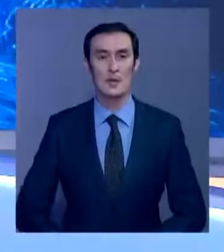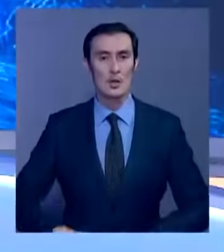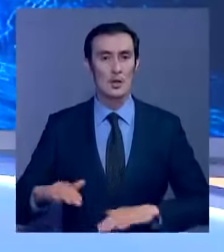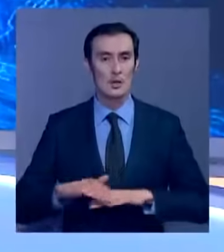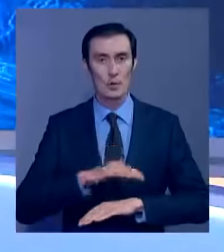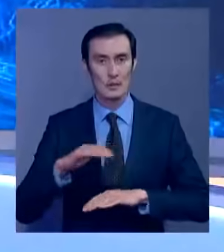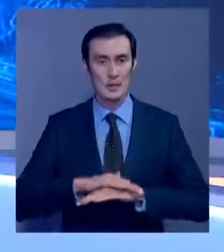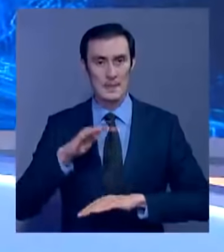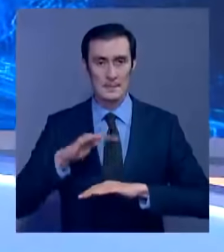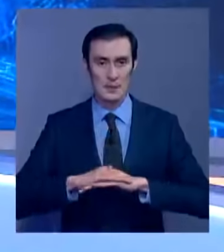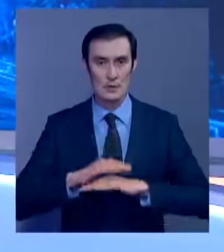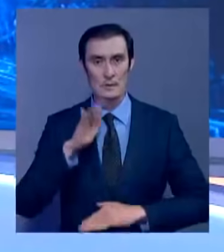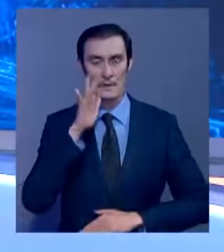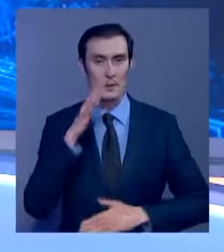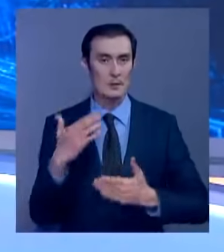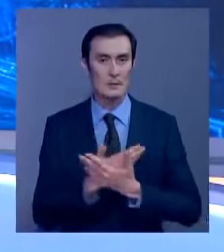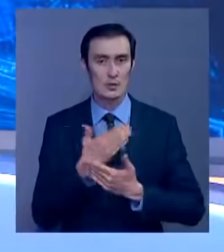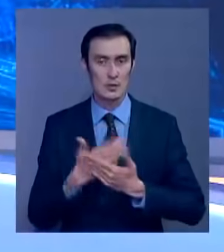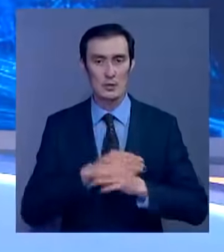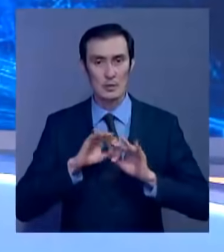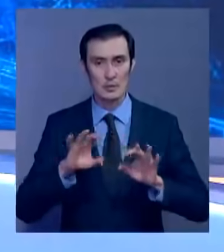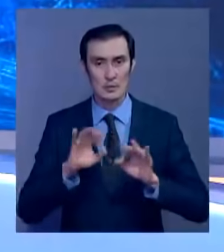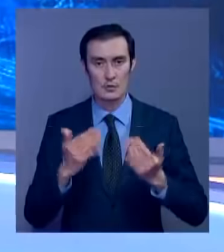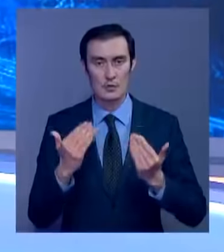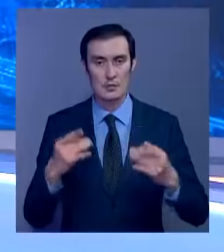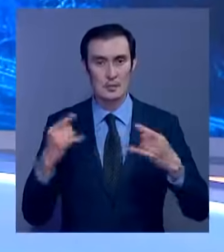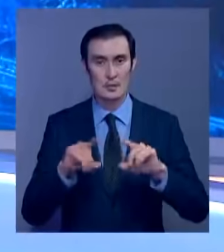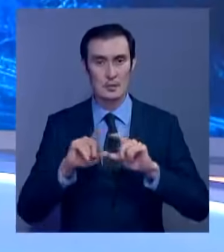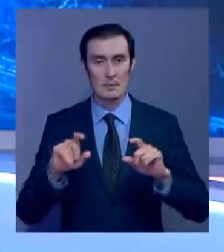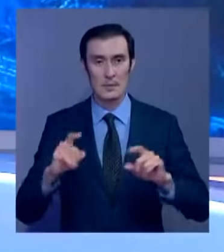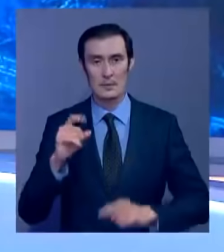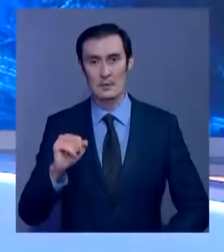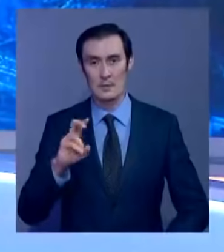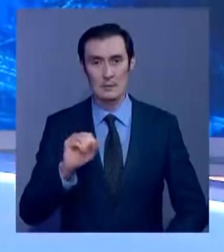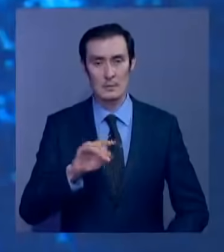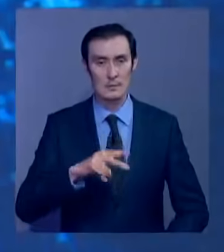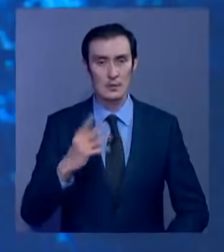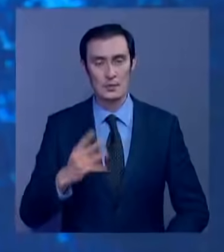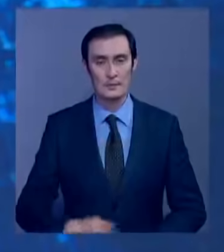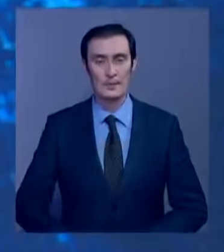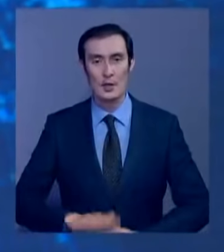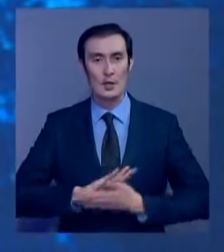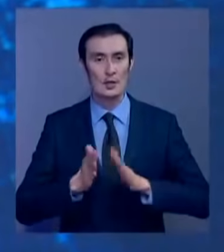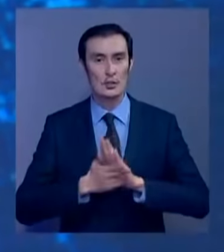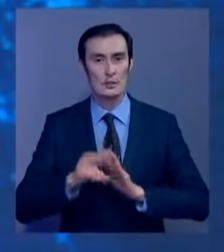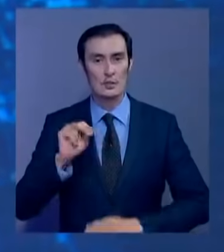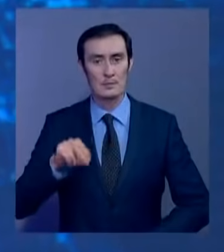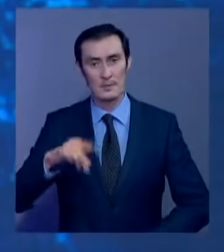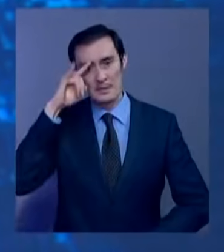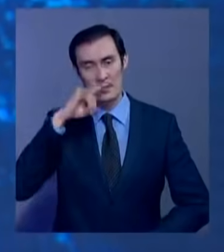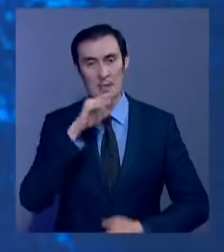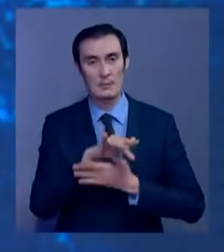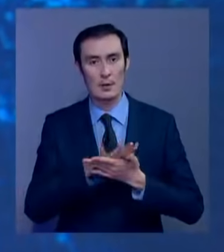Добрый вечер. С последними новостями вас познакомят сурдопереводчик Хасан Исраилов и я, Алмаз Ашим. Режим ЧП в Казахстане продлен